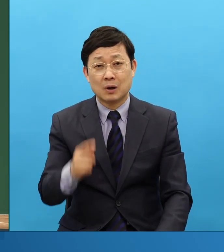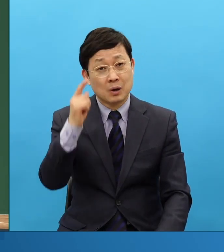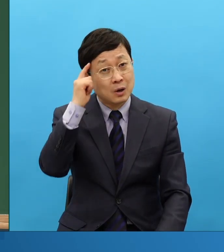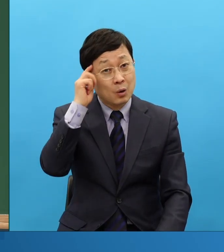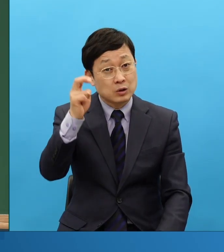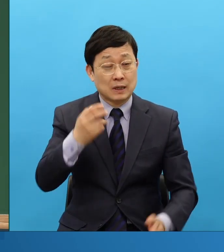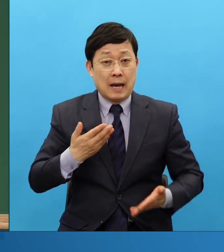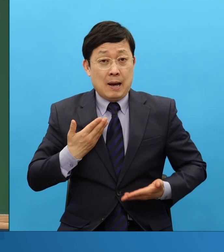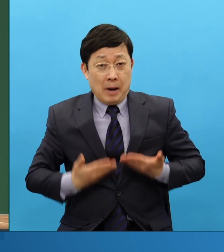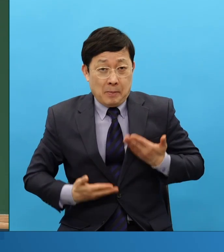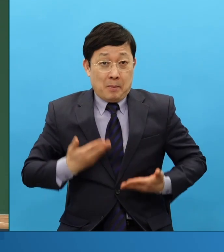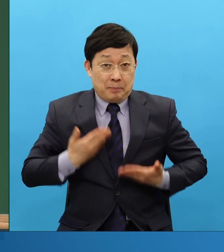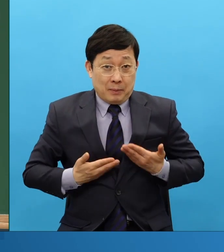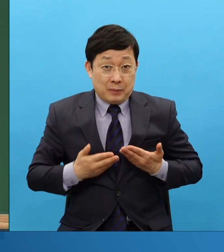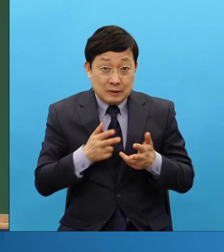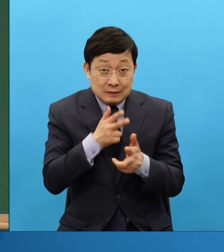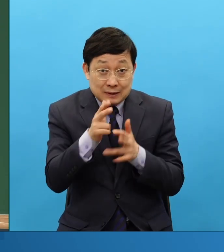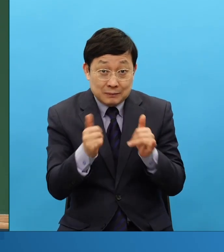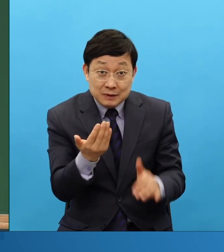못하는 분도